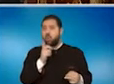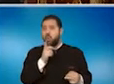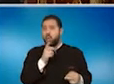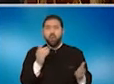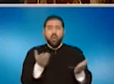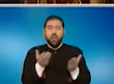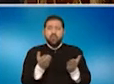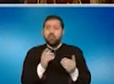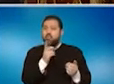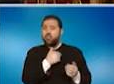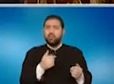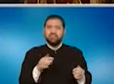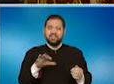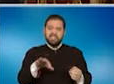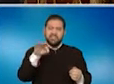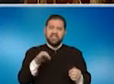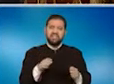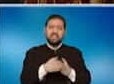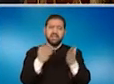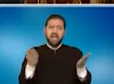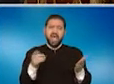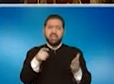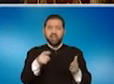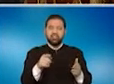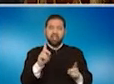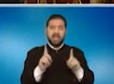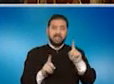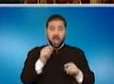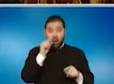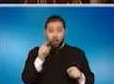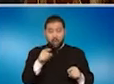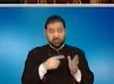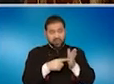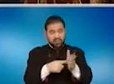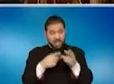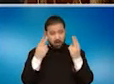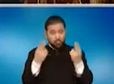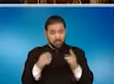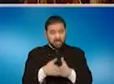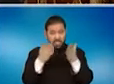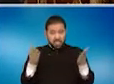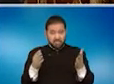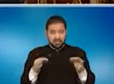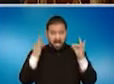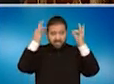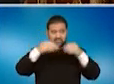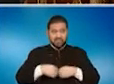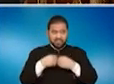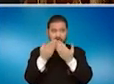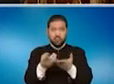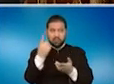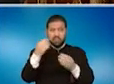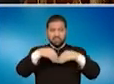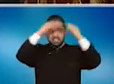aflat cartea aceea, în mâinile oricărui om, dacă omul acela aprecia valoarea ei, ar fi dat un sfânt și ar fi